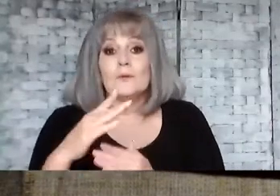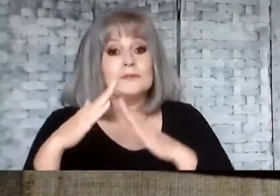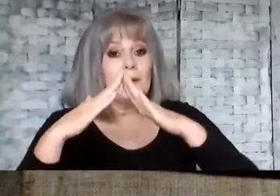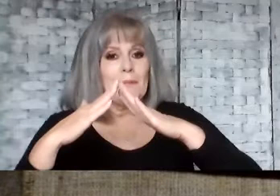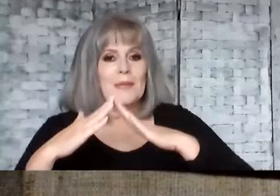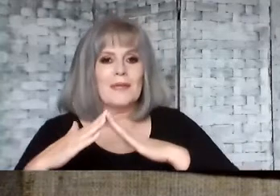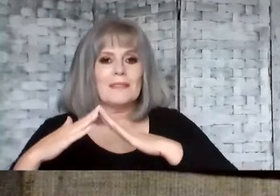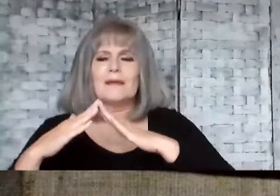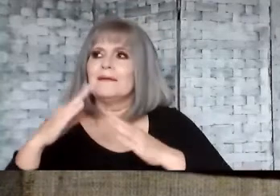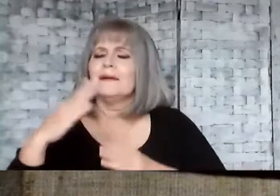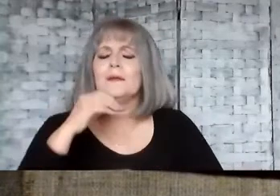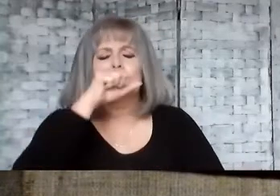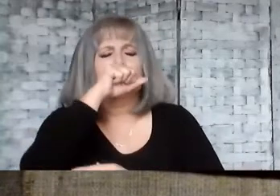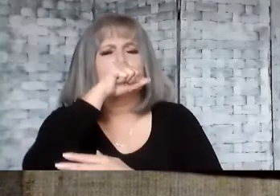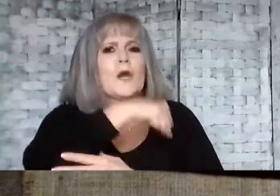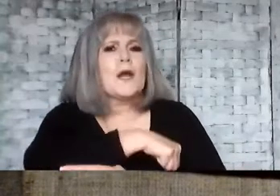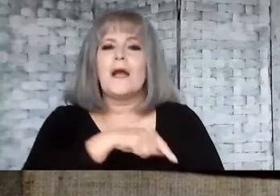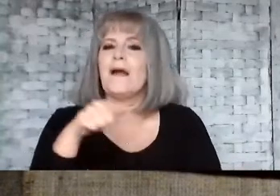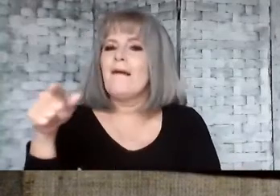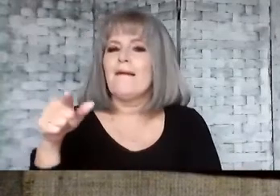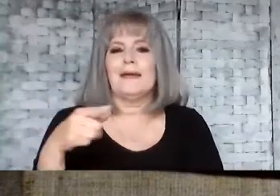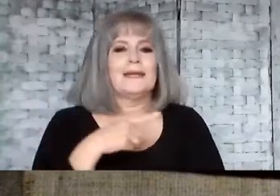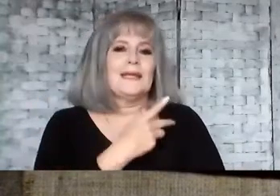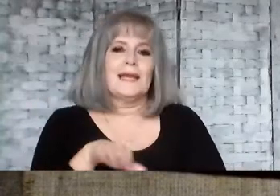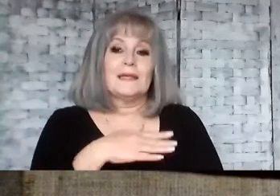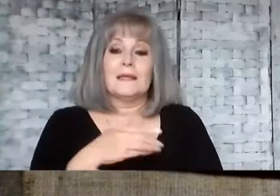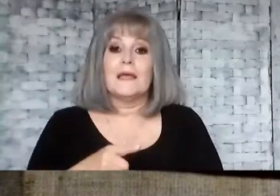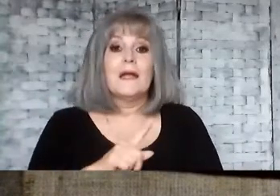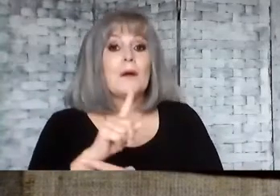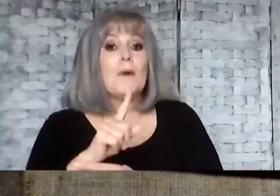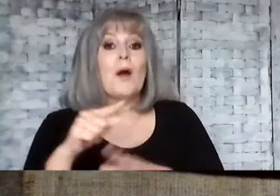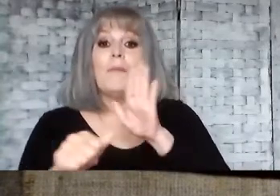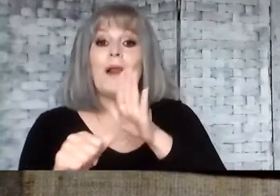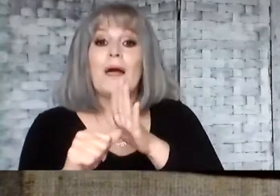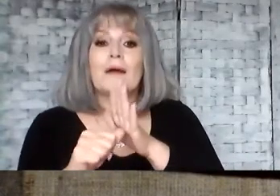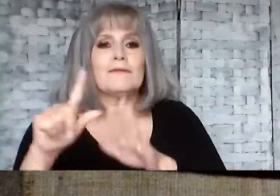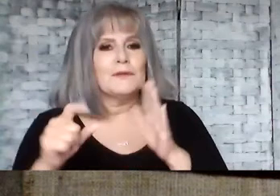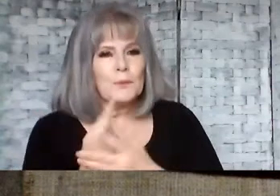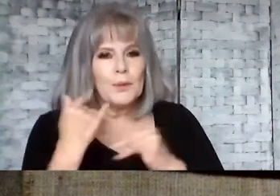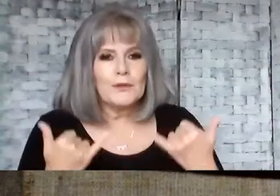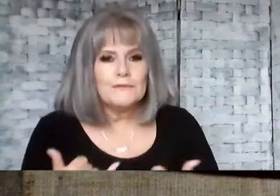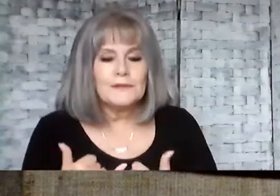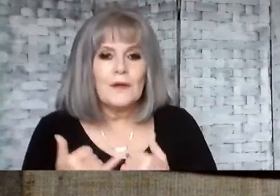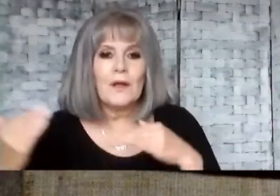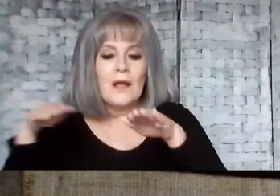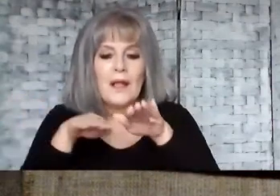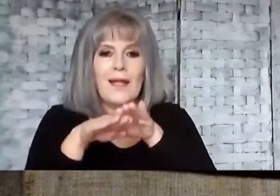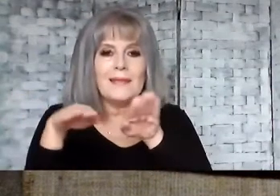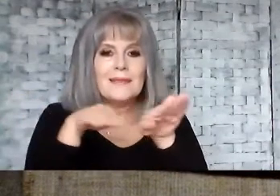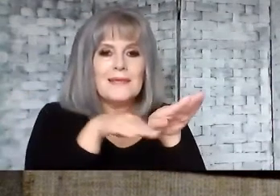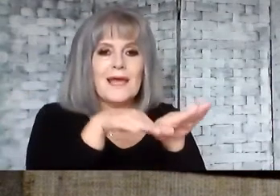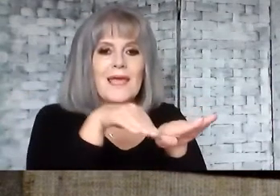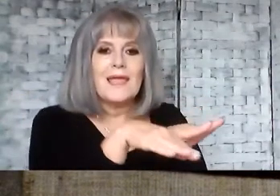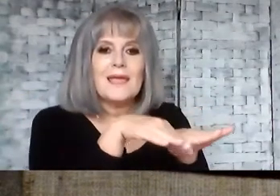nou al, en as jy nie weet nie, wil ek gauw vir jou inlig, ons het vandag een inry nagmaal geleentheid, by wie dan nou was se faciliteite,